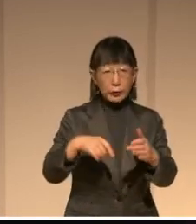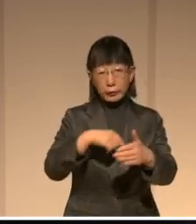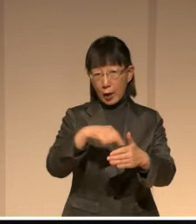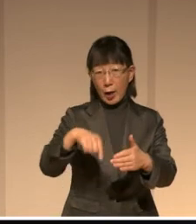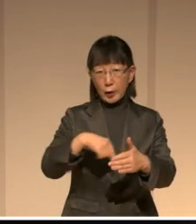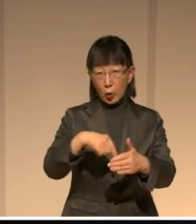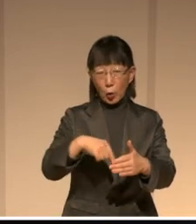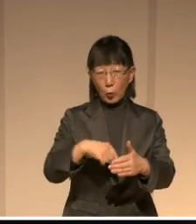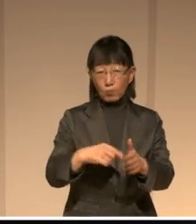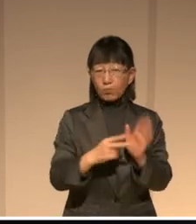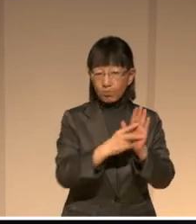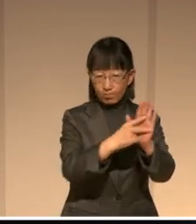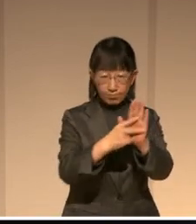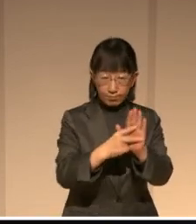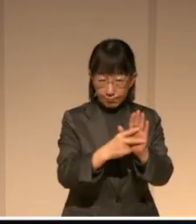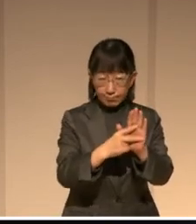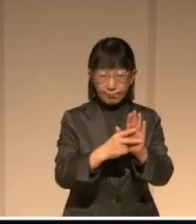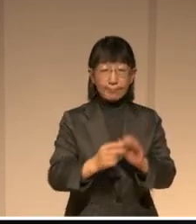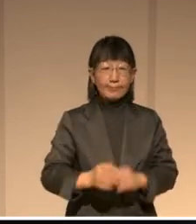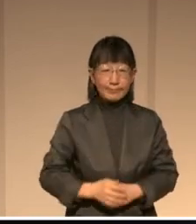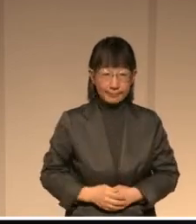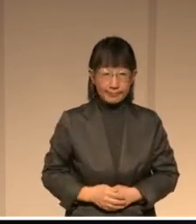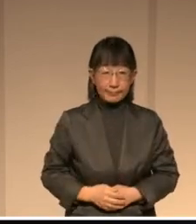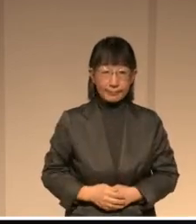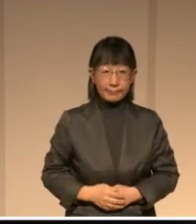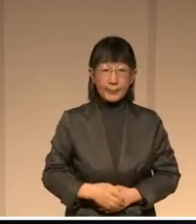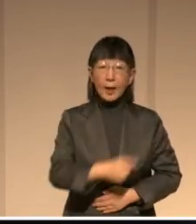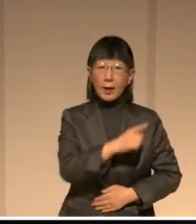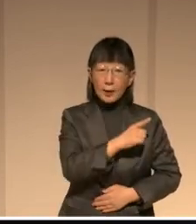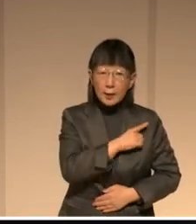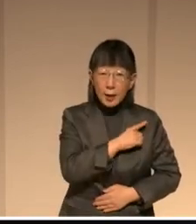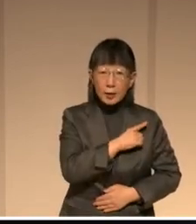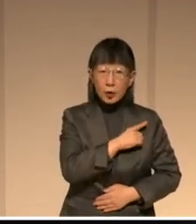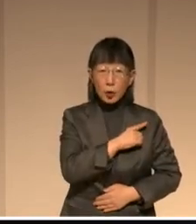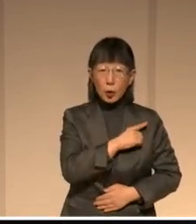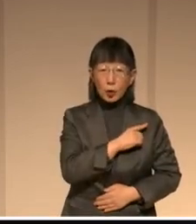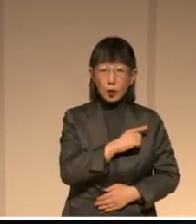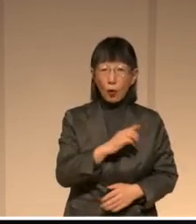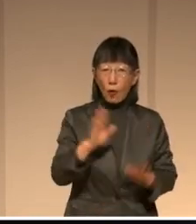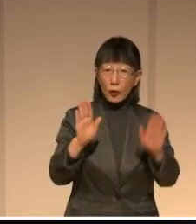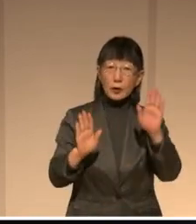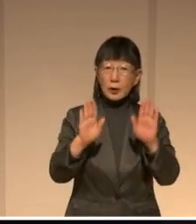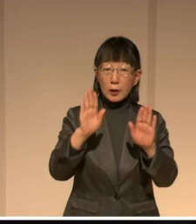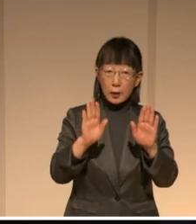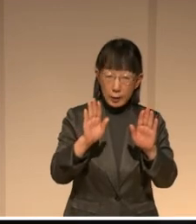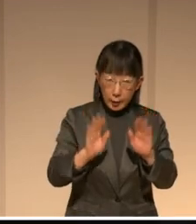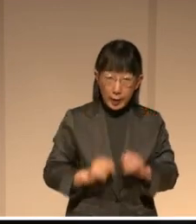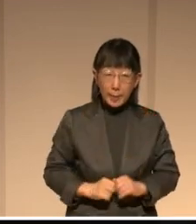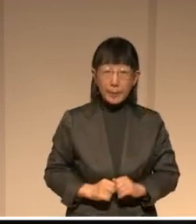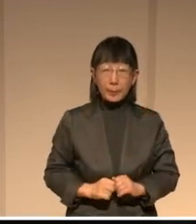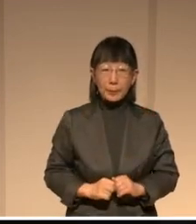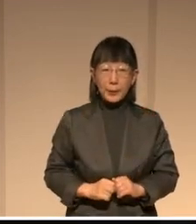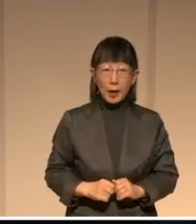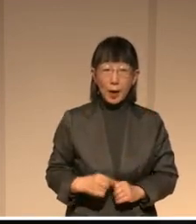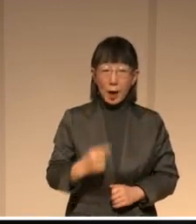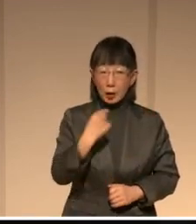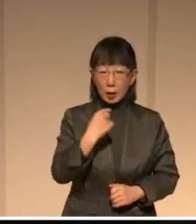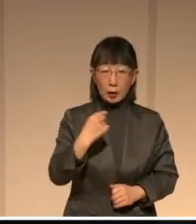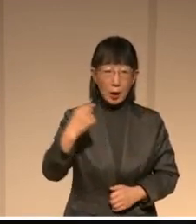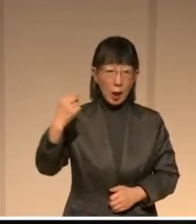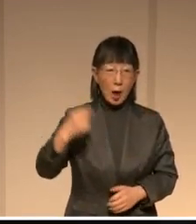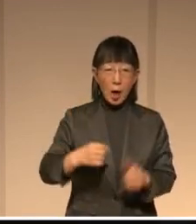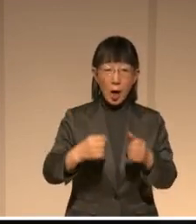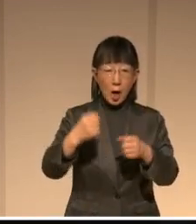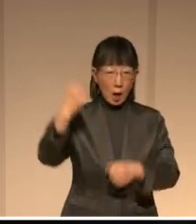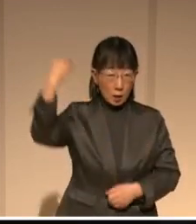こう一つあの最初のシーンでえっと僕二分脊椎症っていうあの背骨の間